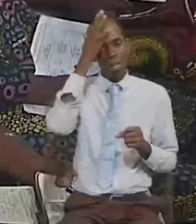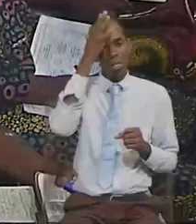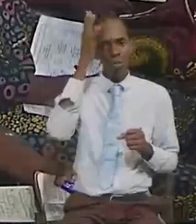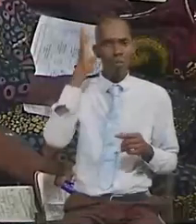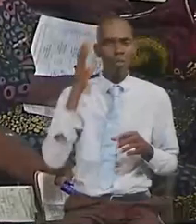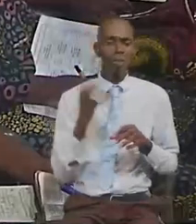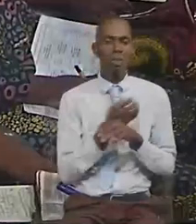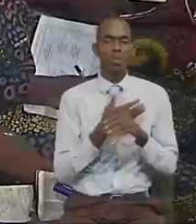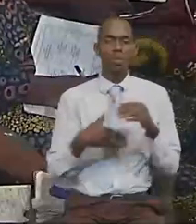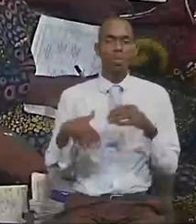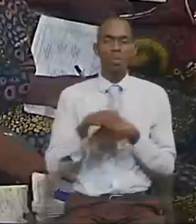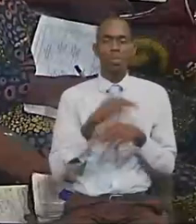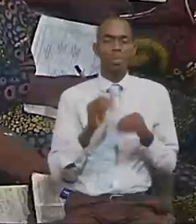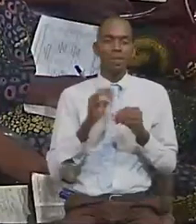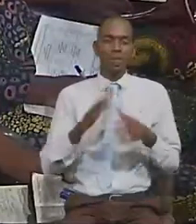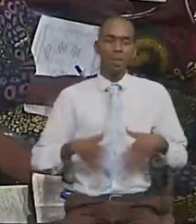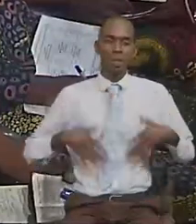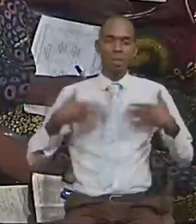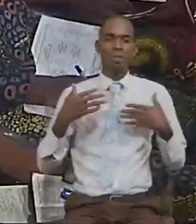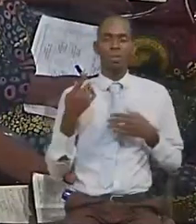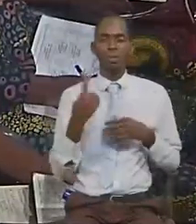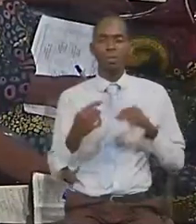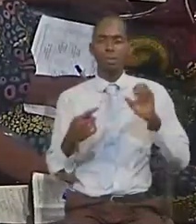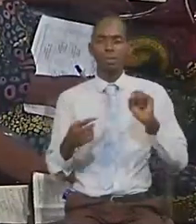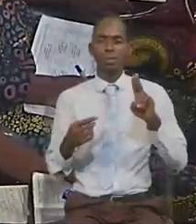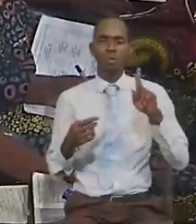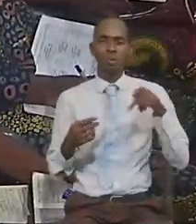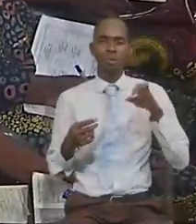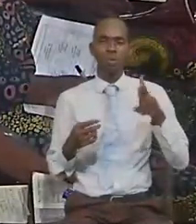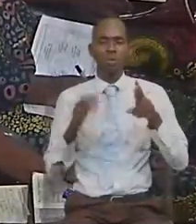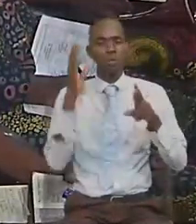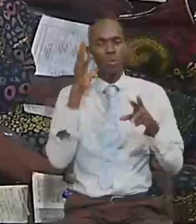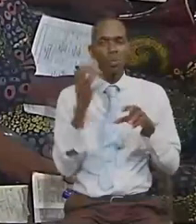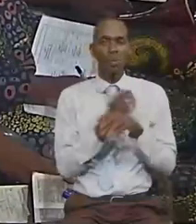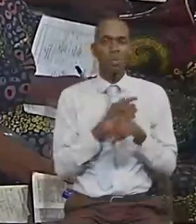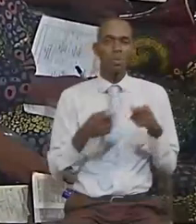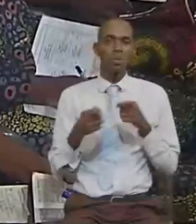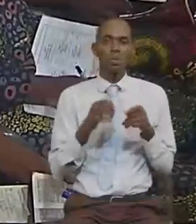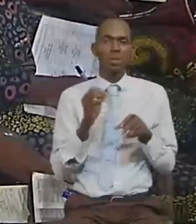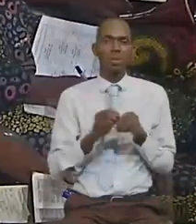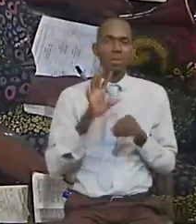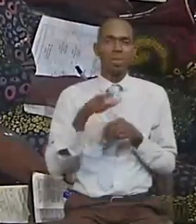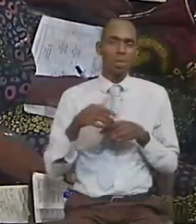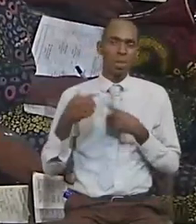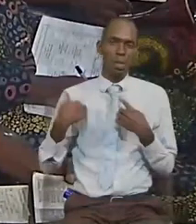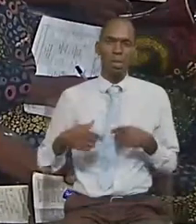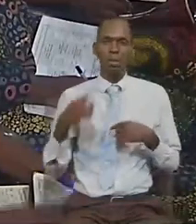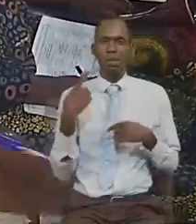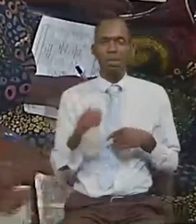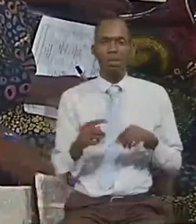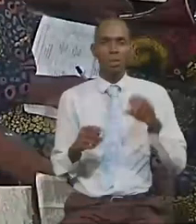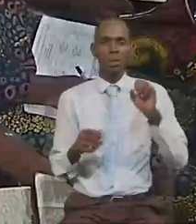Dans ta vie, surnaturel prendra le relais. Dans ton cœur, le sur va prendre le